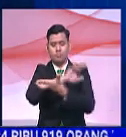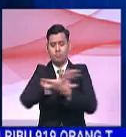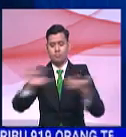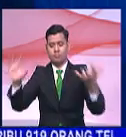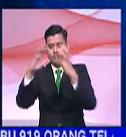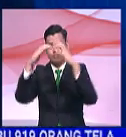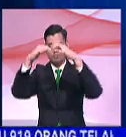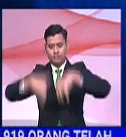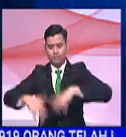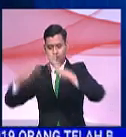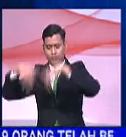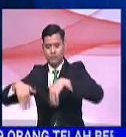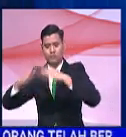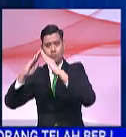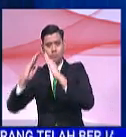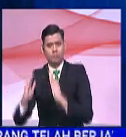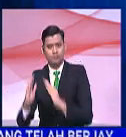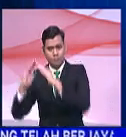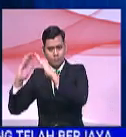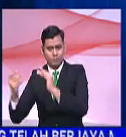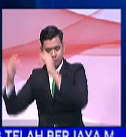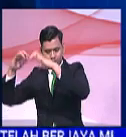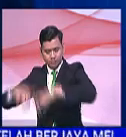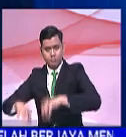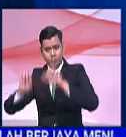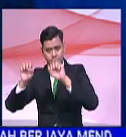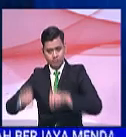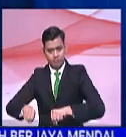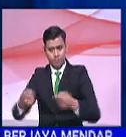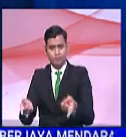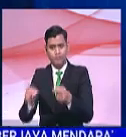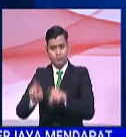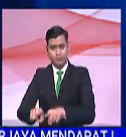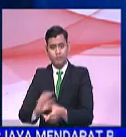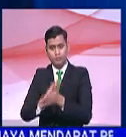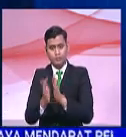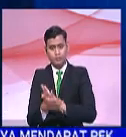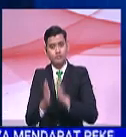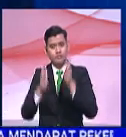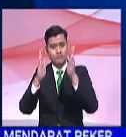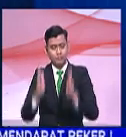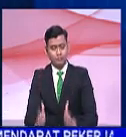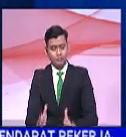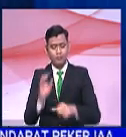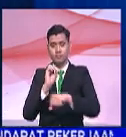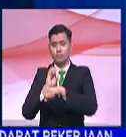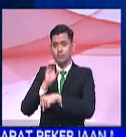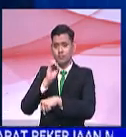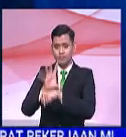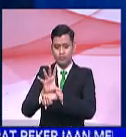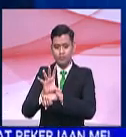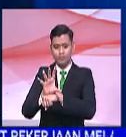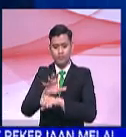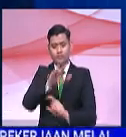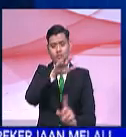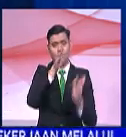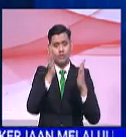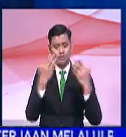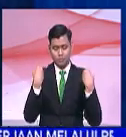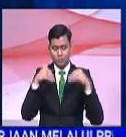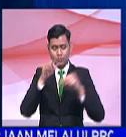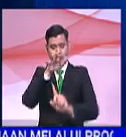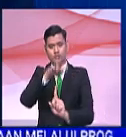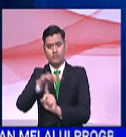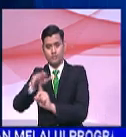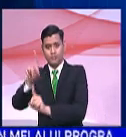struktur yang tidak Kukuh oleh itu orang awam terutamanya pengunjung-pengunjung dan juga penjual di bazar Ramadan